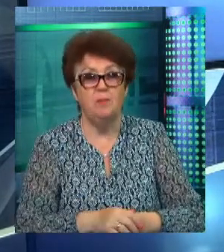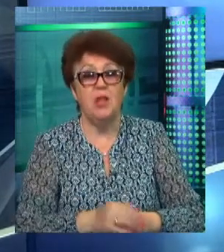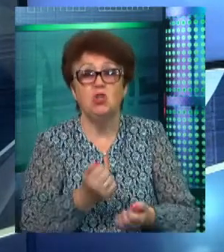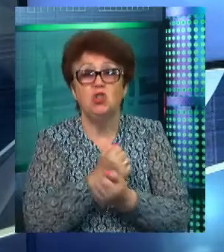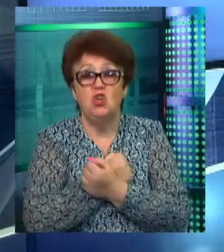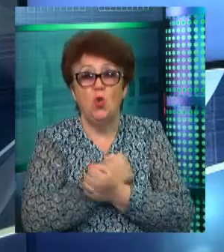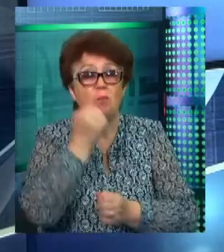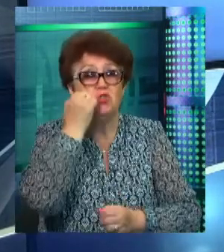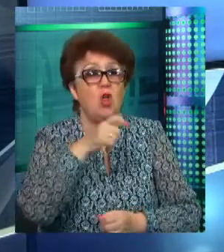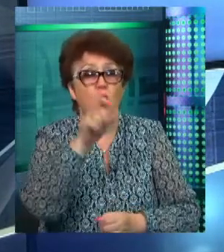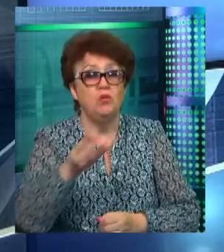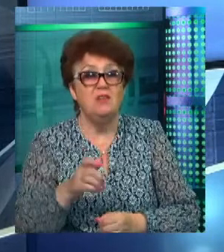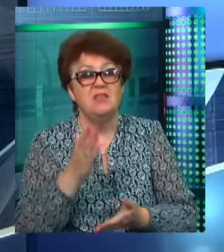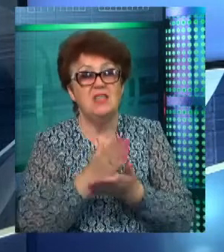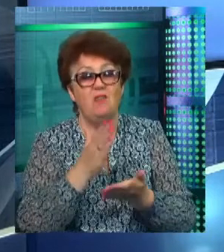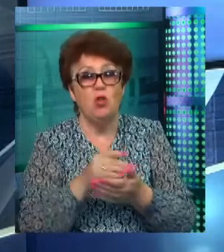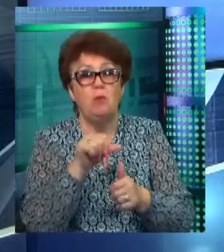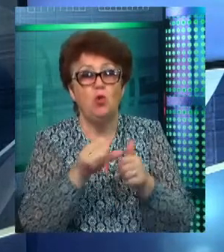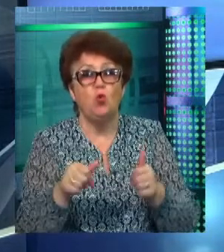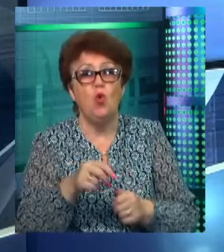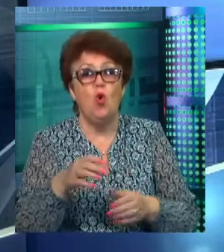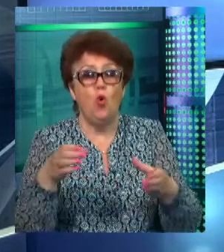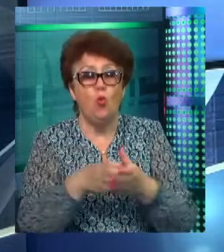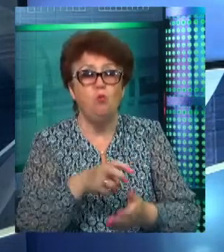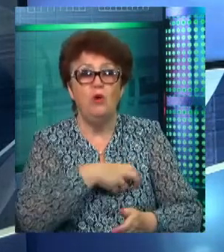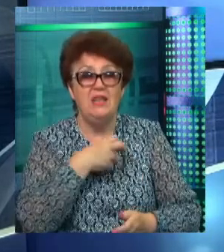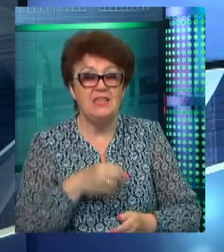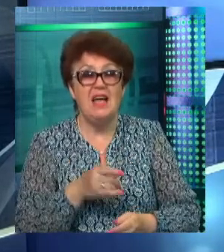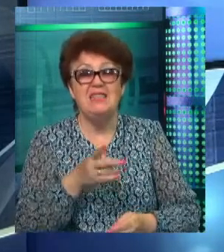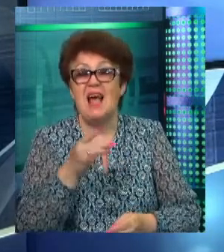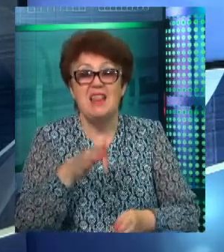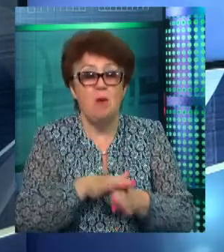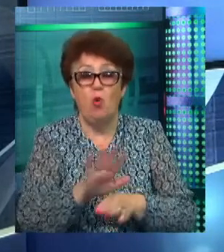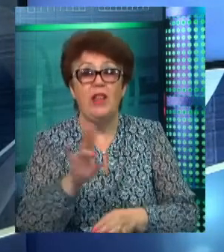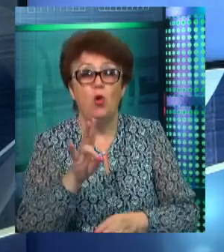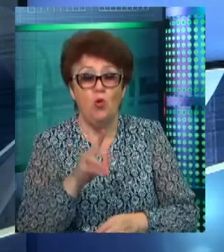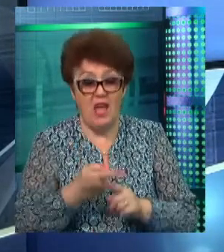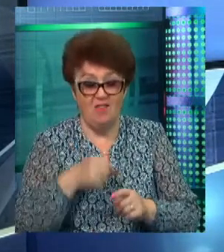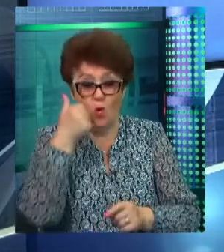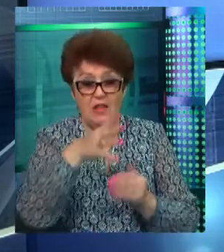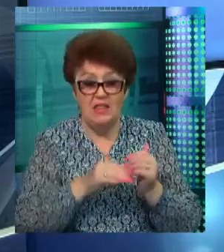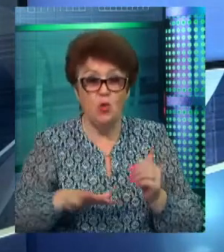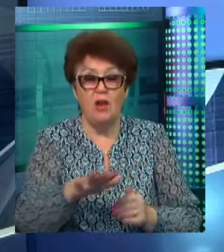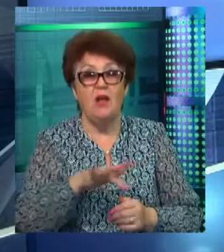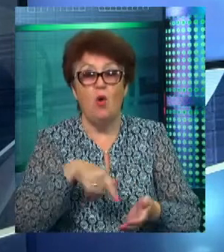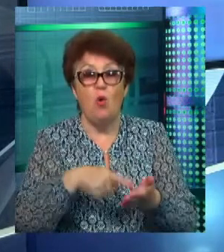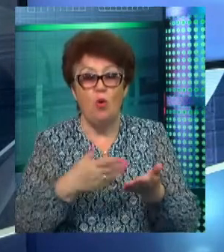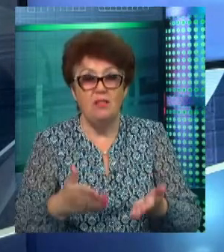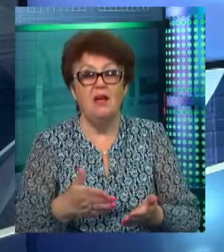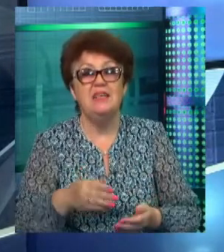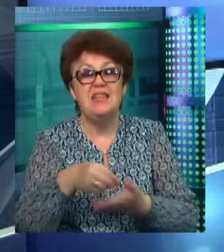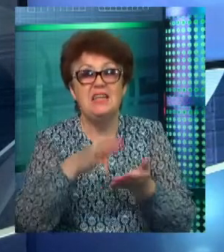сожалению пожилые люди составляют определенную группу риска только за неполный июне этого года на территории областного центра